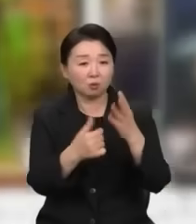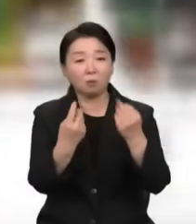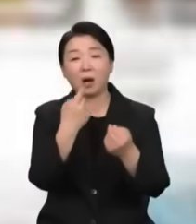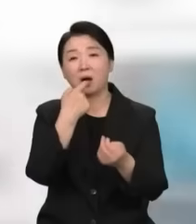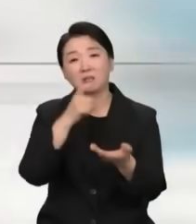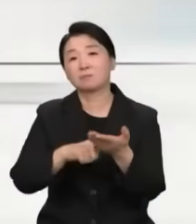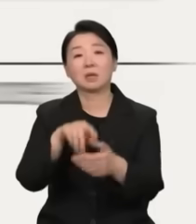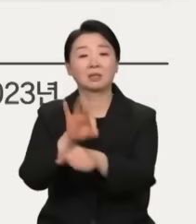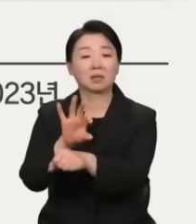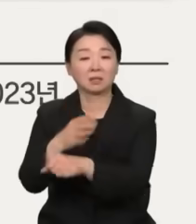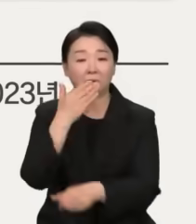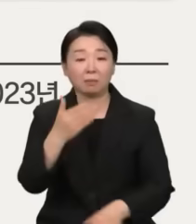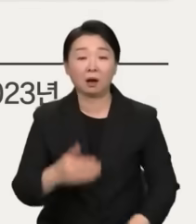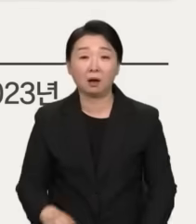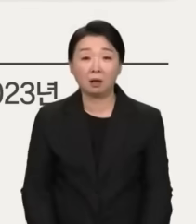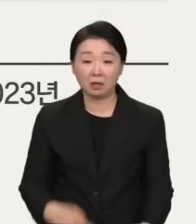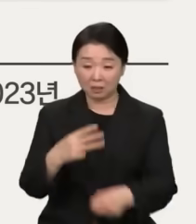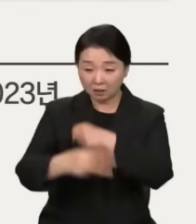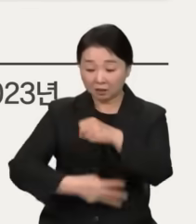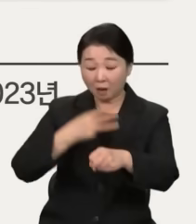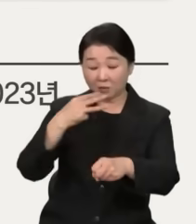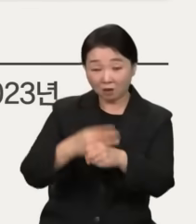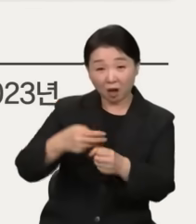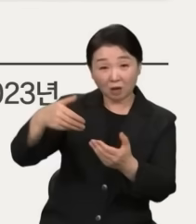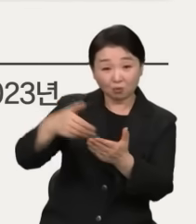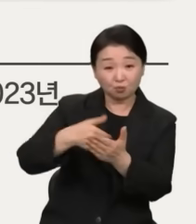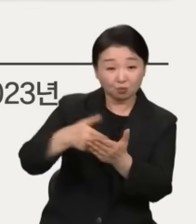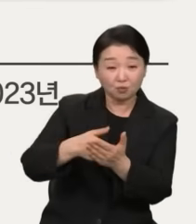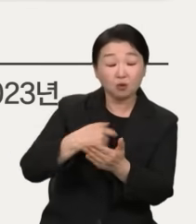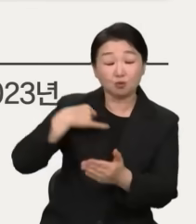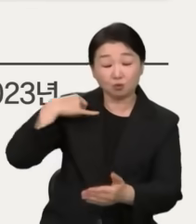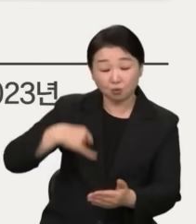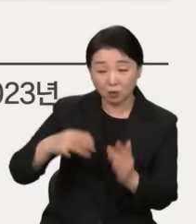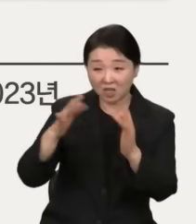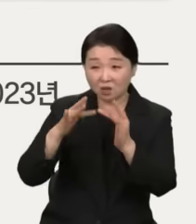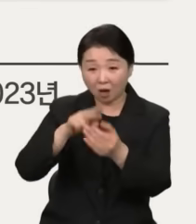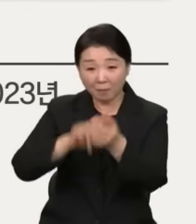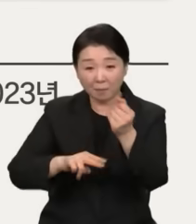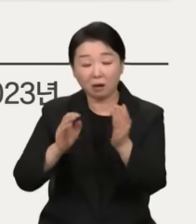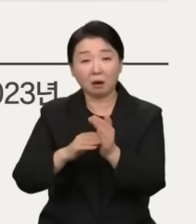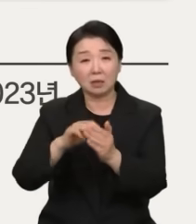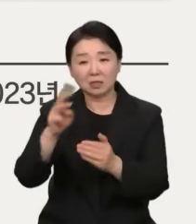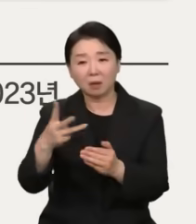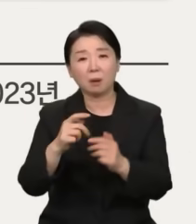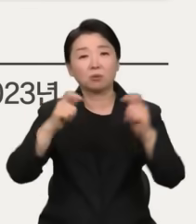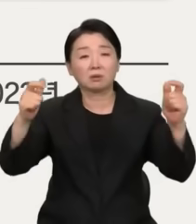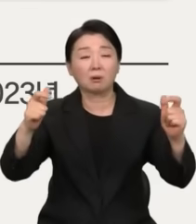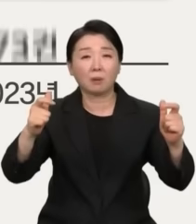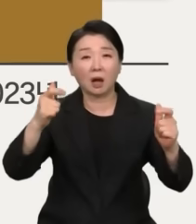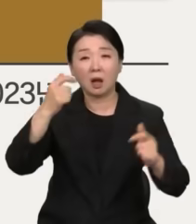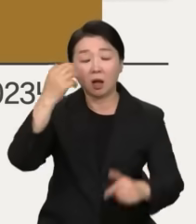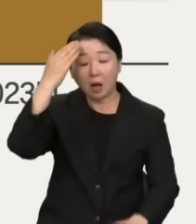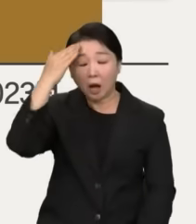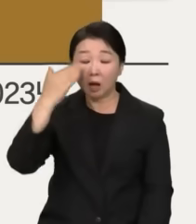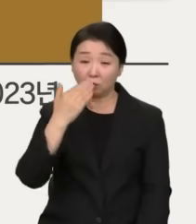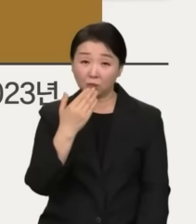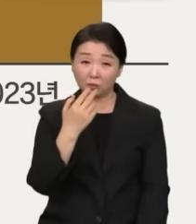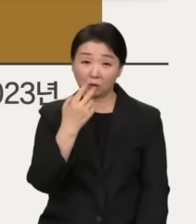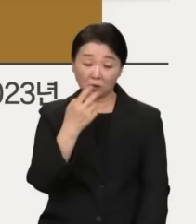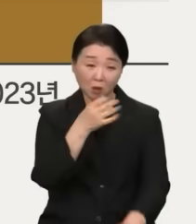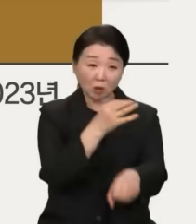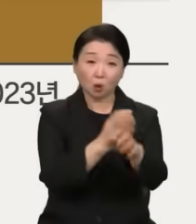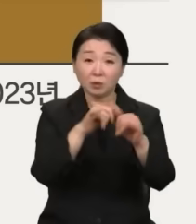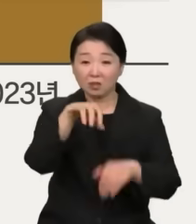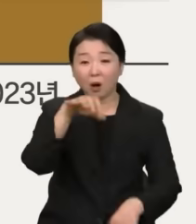있게 돼 있습니다. 지난 3년간 중국 온라인 직구 금액이 300% 넘게 느는 동안 한국 소비자원에 접수된 알리익스프레스